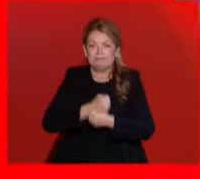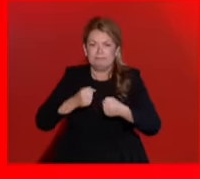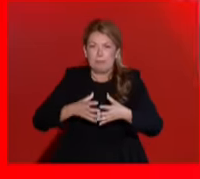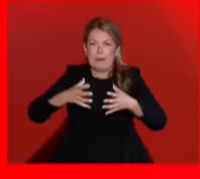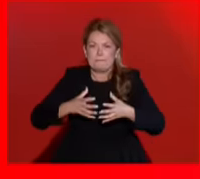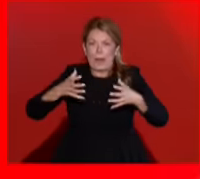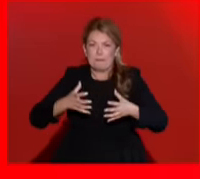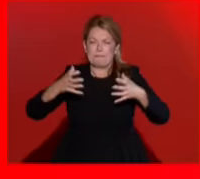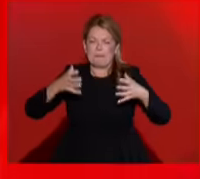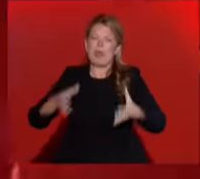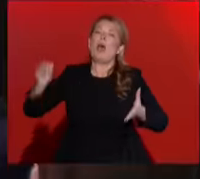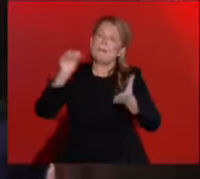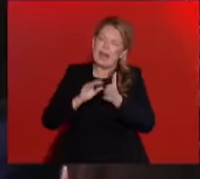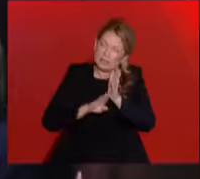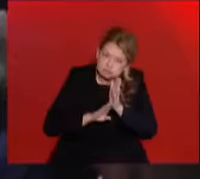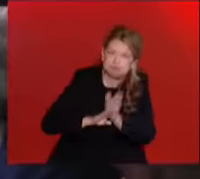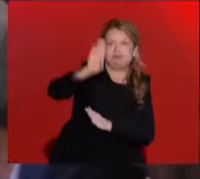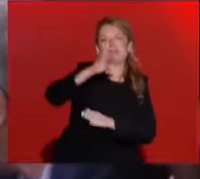το ξανακάνουμε νικηφόρο.